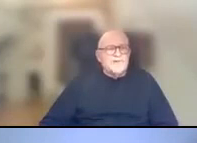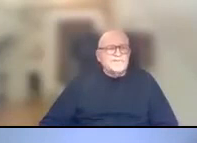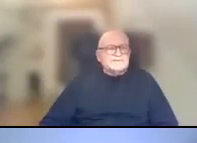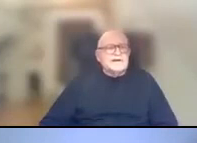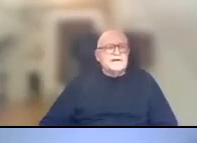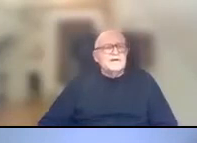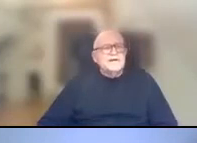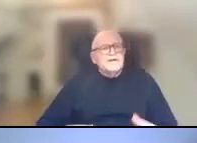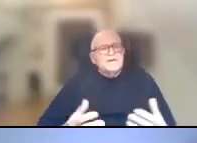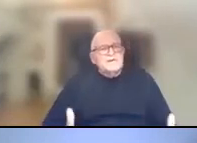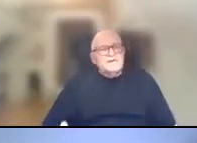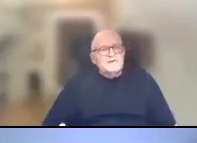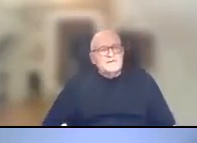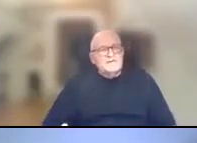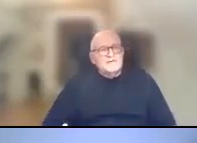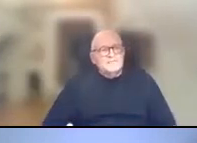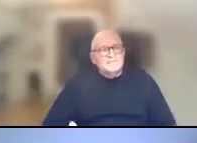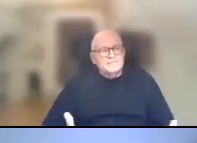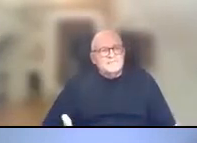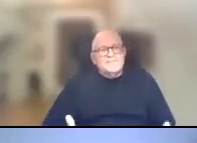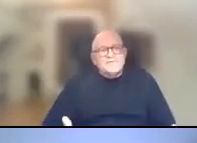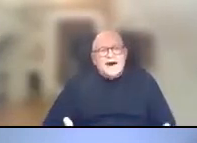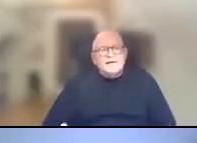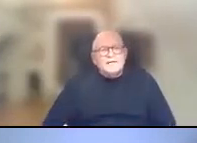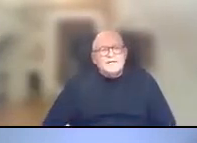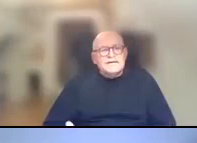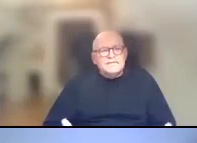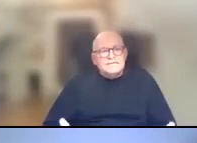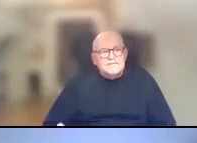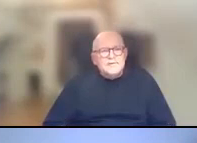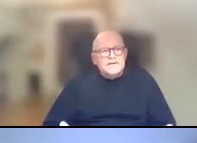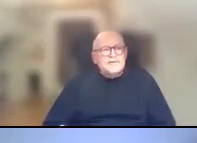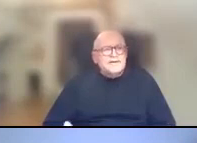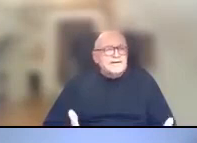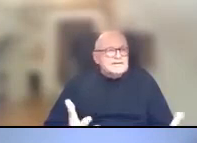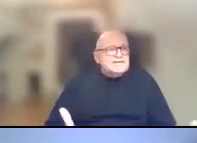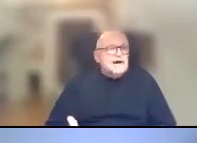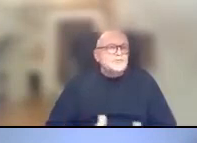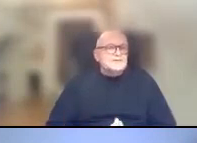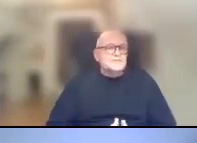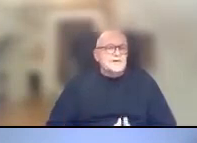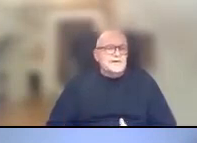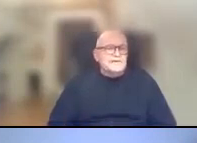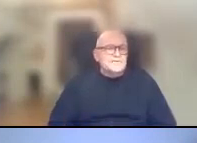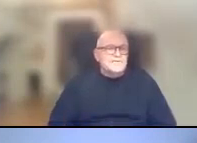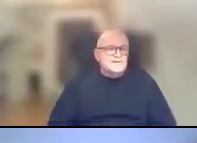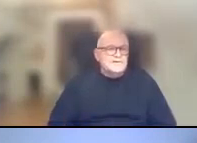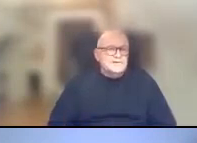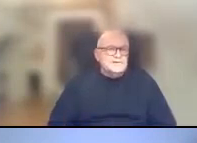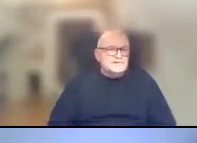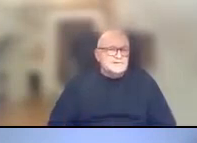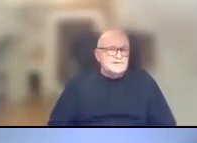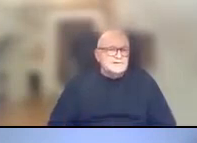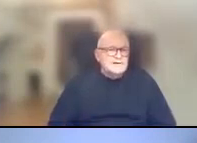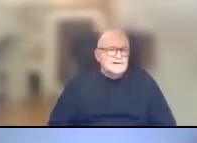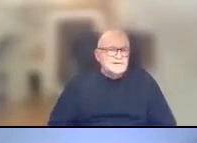Phänomene aufzeigen, die für alle mehr oder minder gelten. Sehr ausgeprägt in Wien